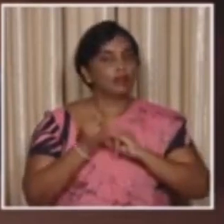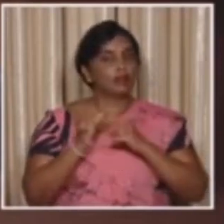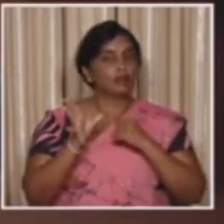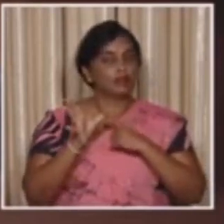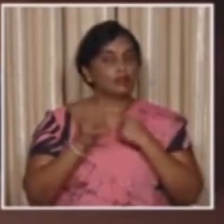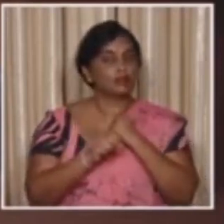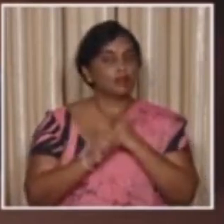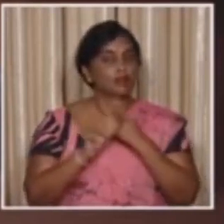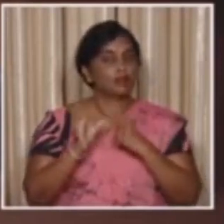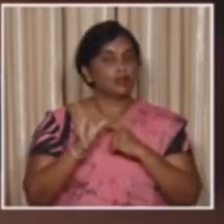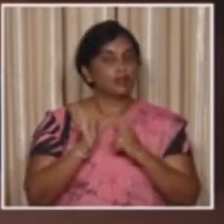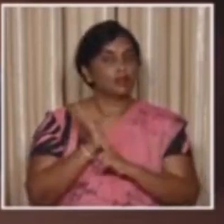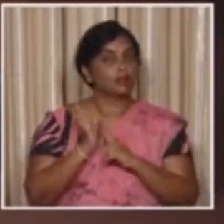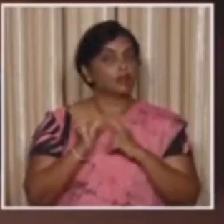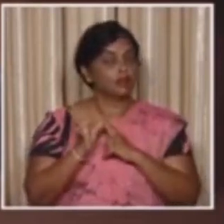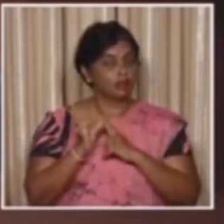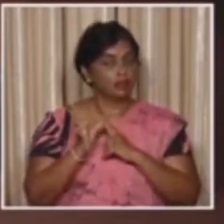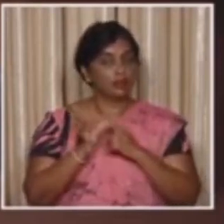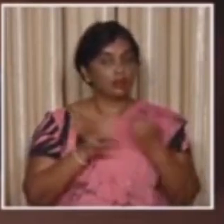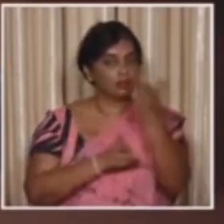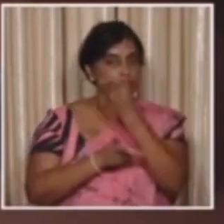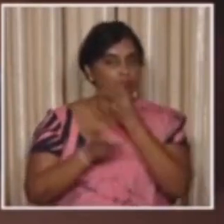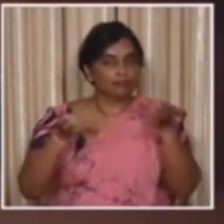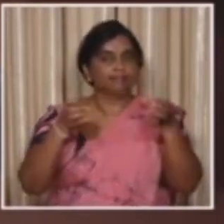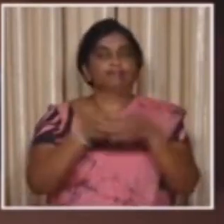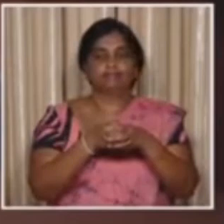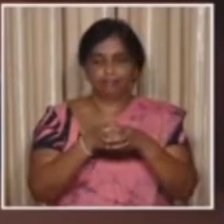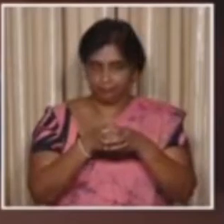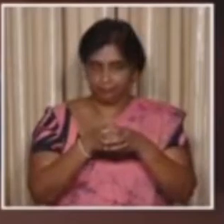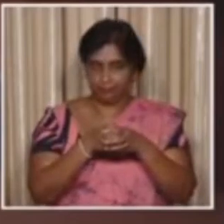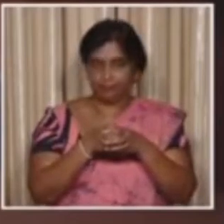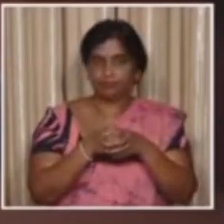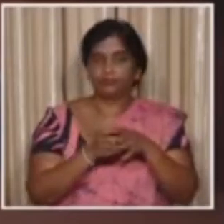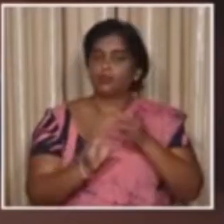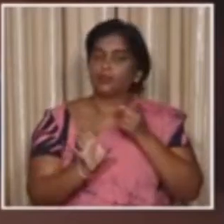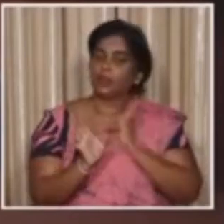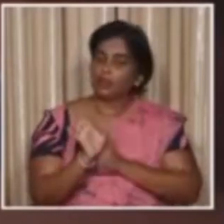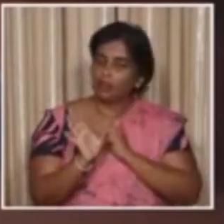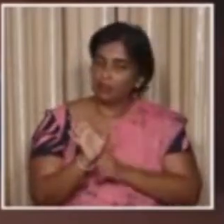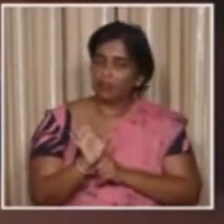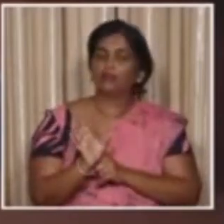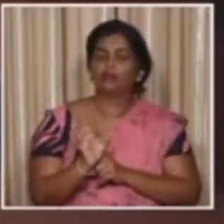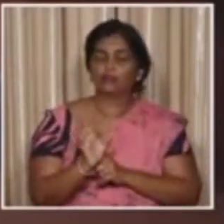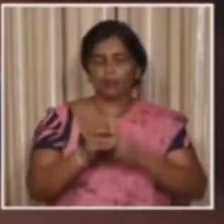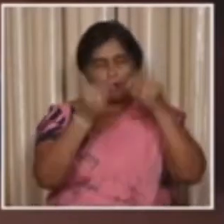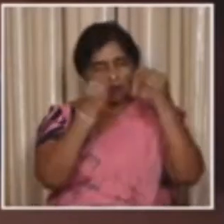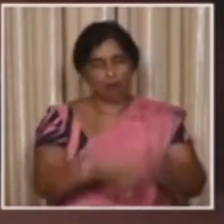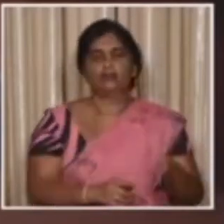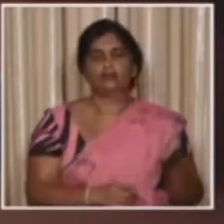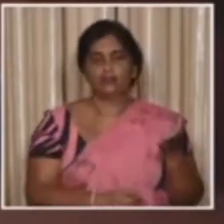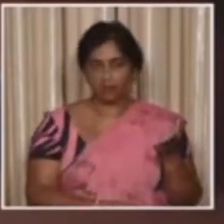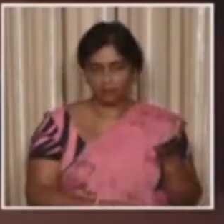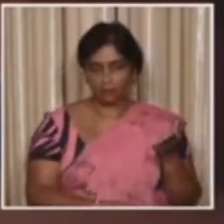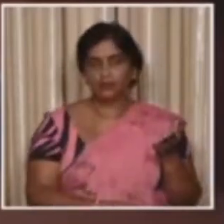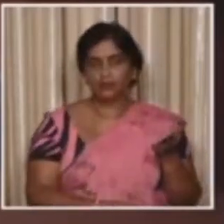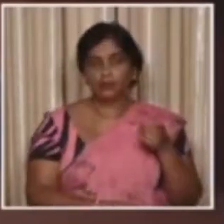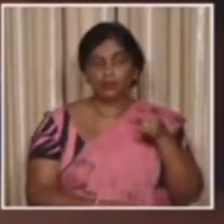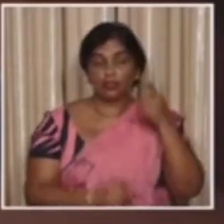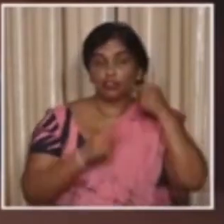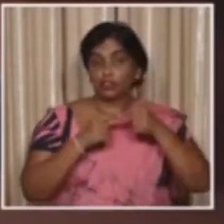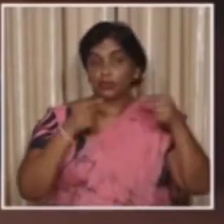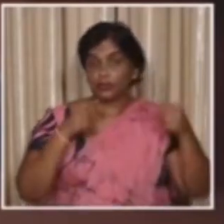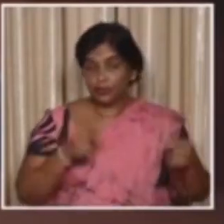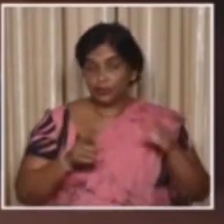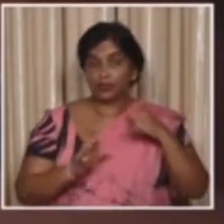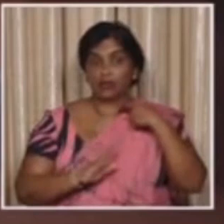රත්නායක එකට ඉන්න පිලක්. ඒක හැමදාමත් පරාදිත පිට. ඒකට එරෙහිව ඉන්නවා මේ